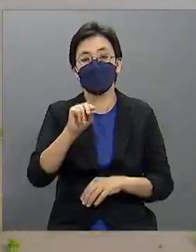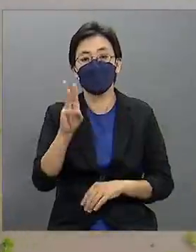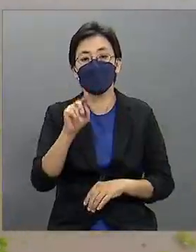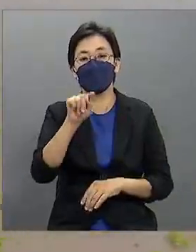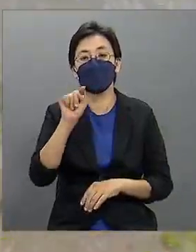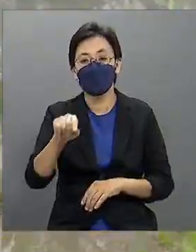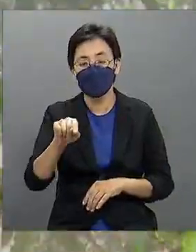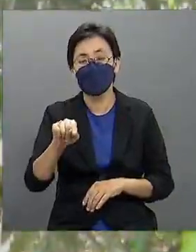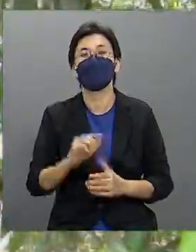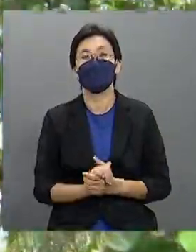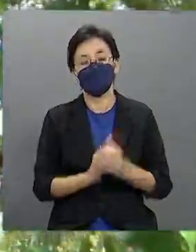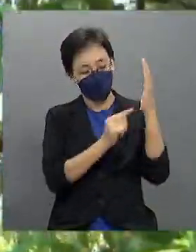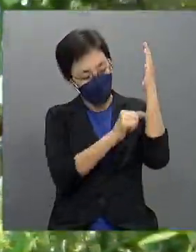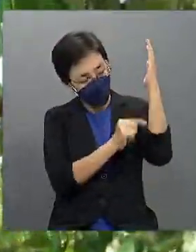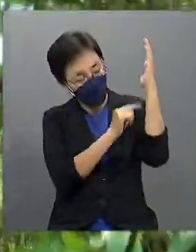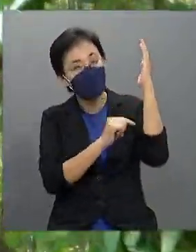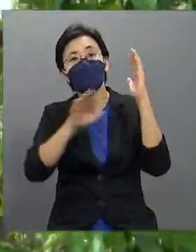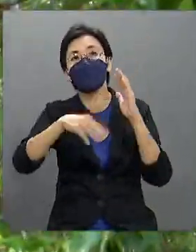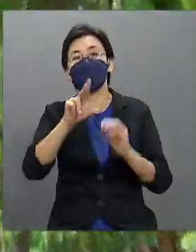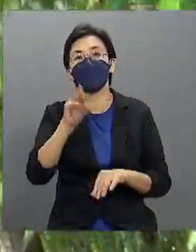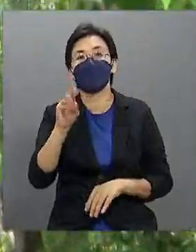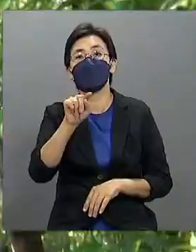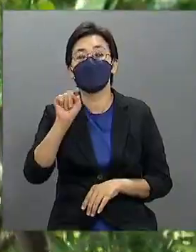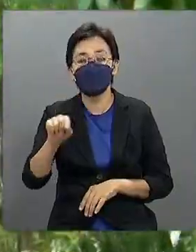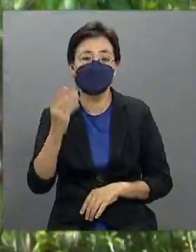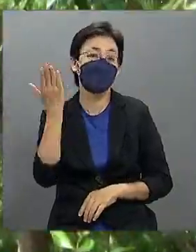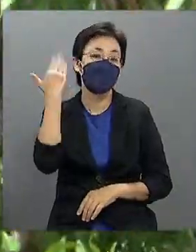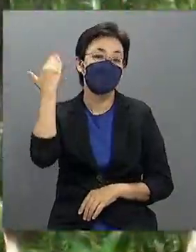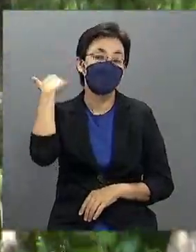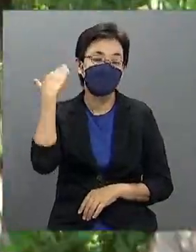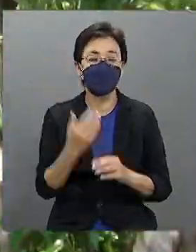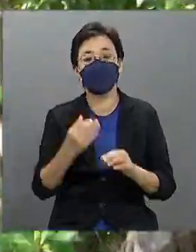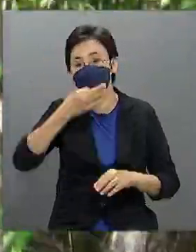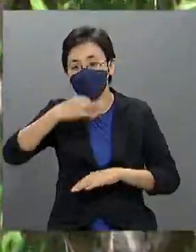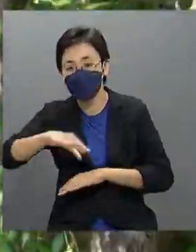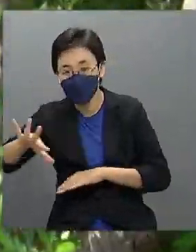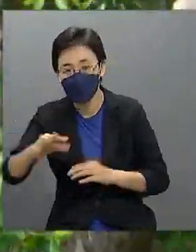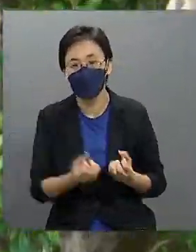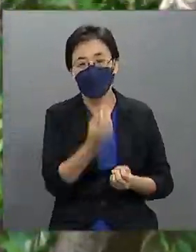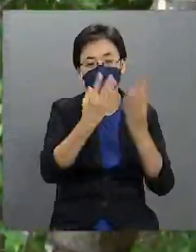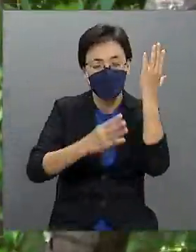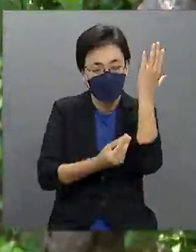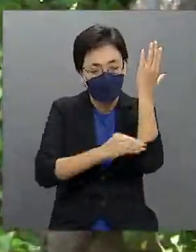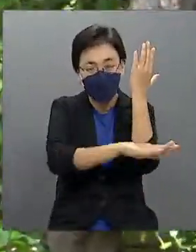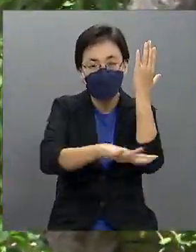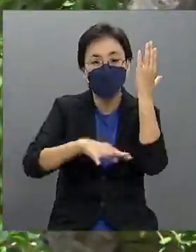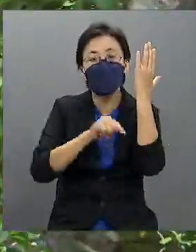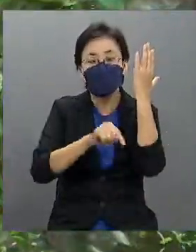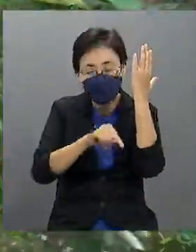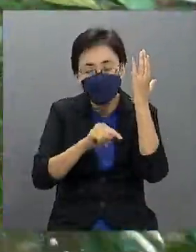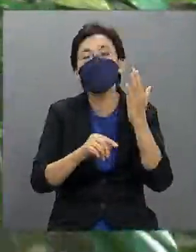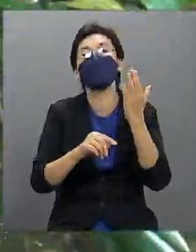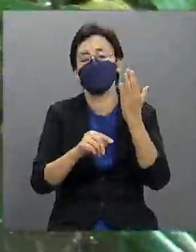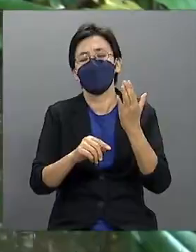ามยาวชายฝั่งทั้งหมดในอดีตป่าชายเลของไทยถือวามีความอดมสมบูรณ์และจากรายงานปี 2,